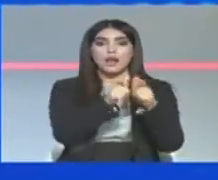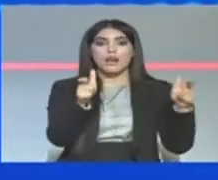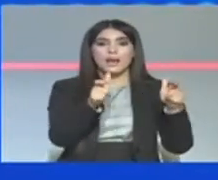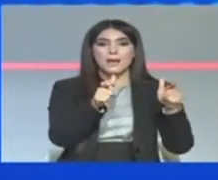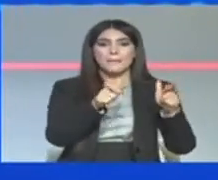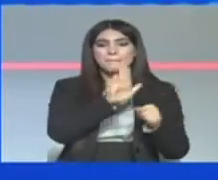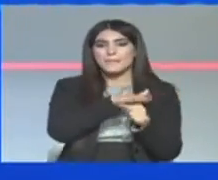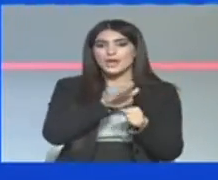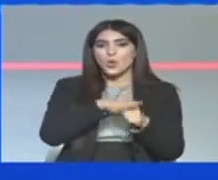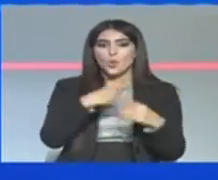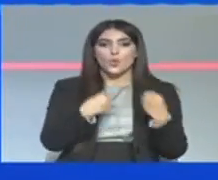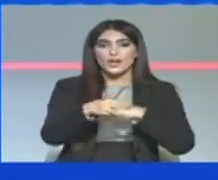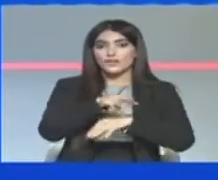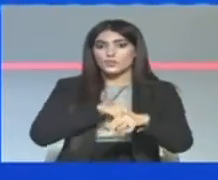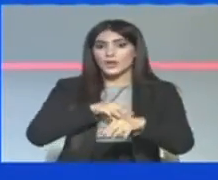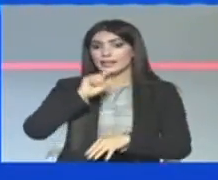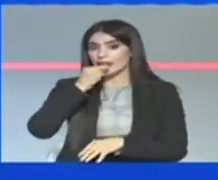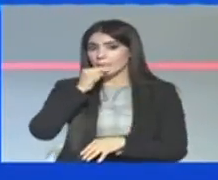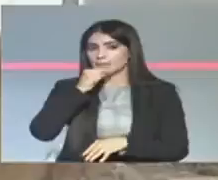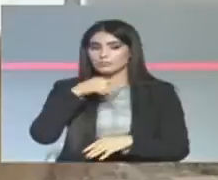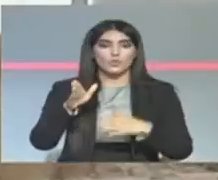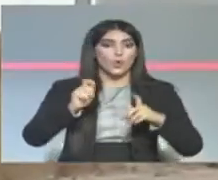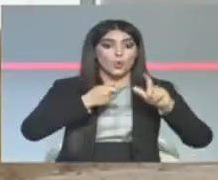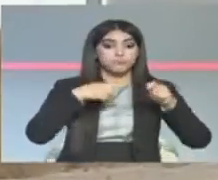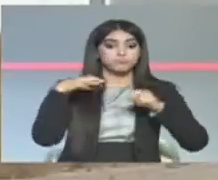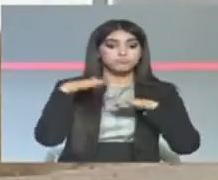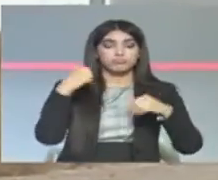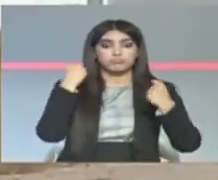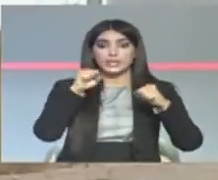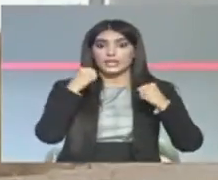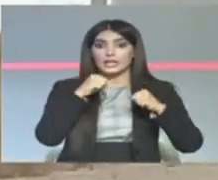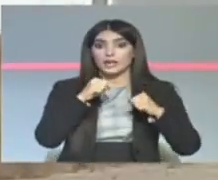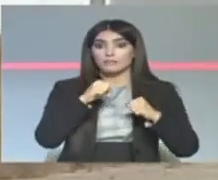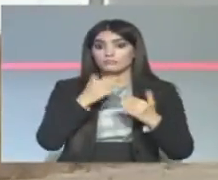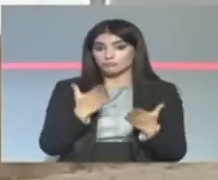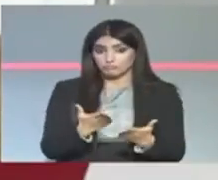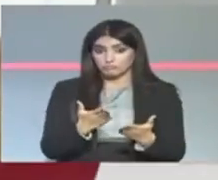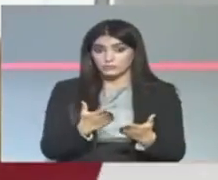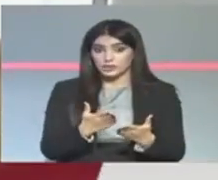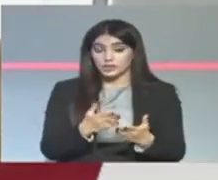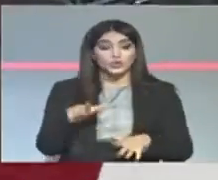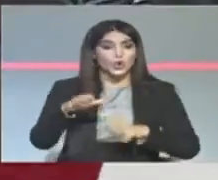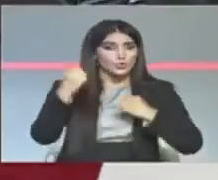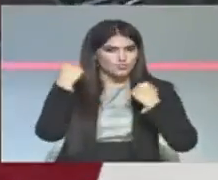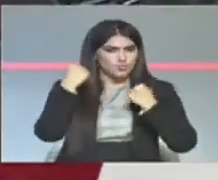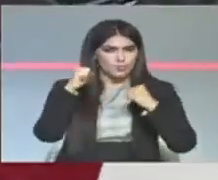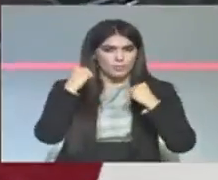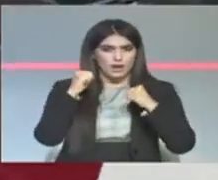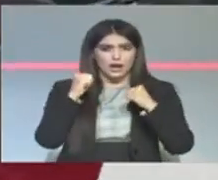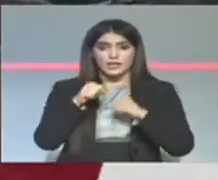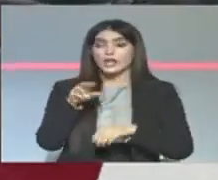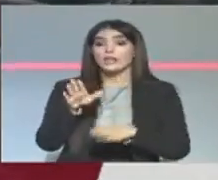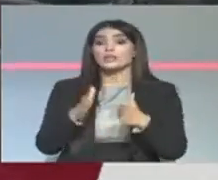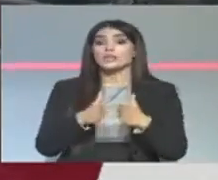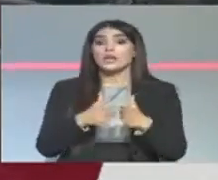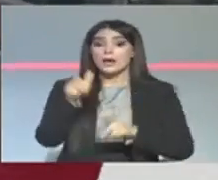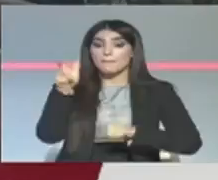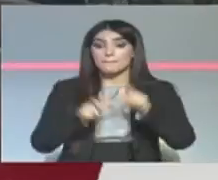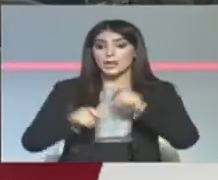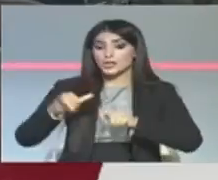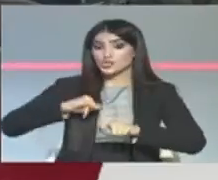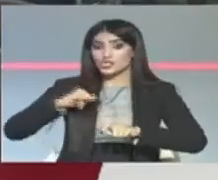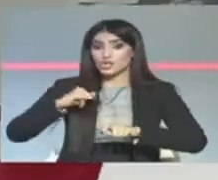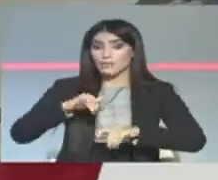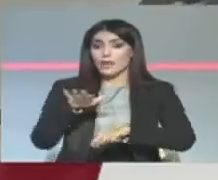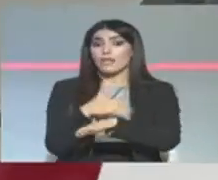ما منع العاملين بالمجمع من الالتحاق بمواقع عملهم هي حركه احتجاجيه طلب من خلالها